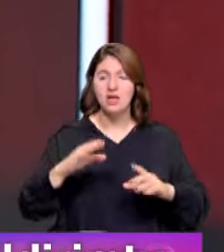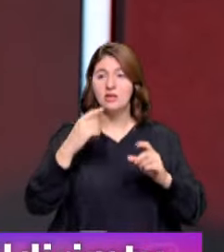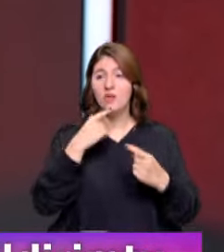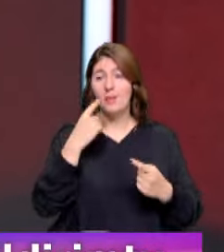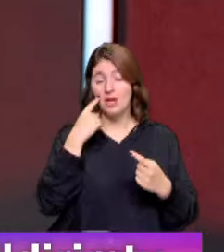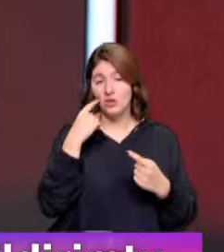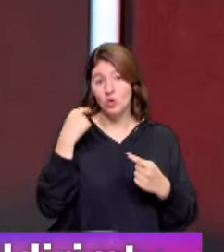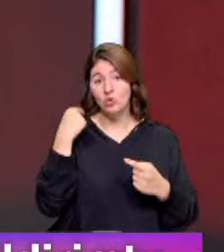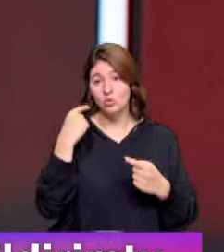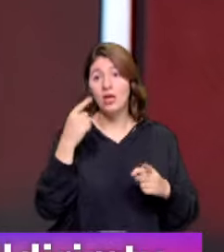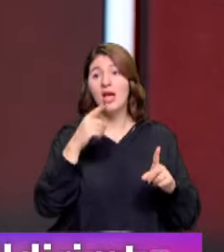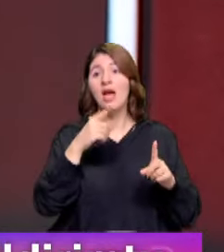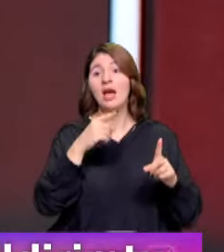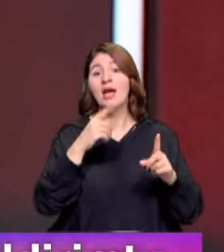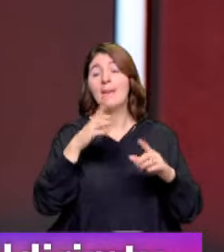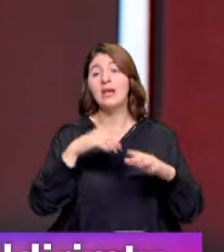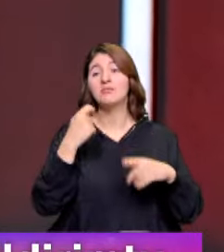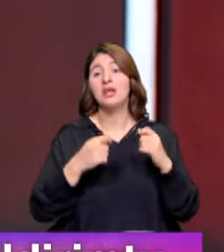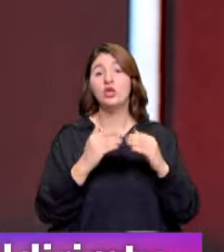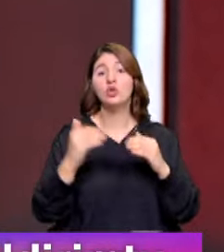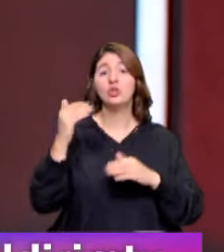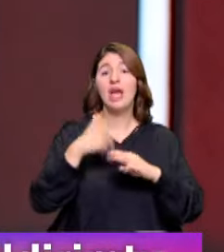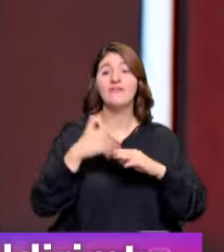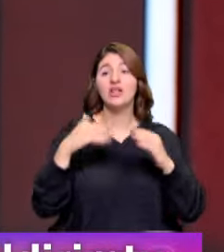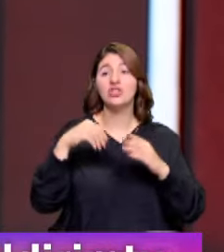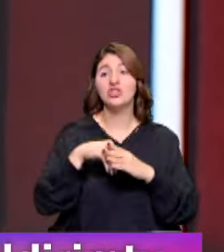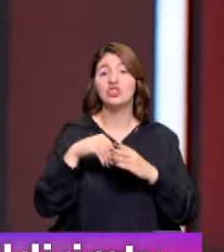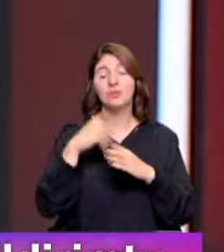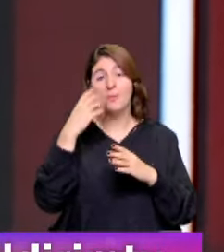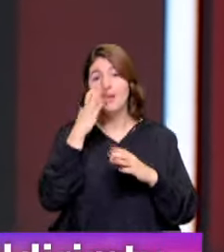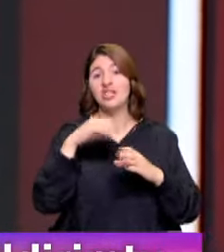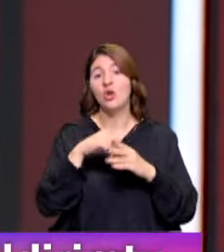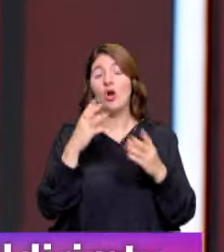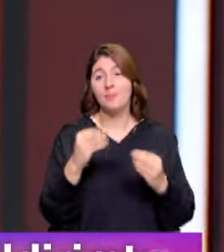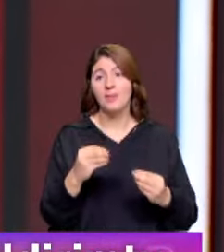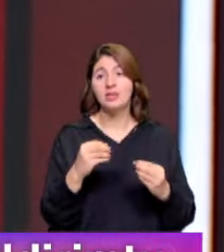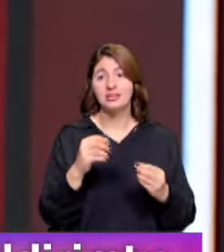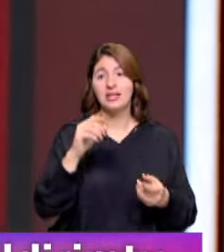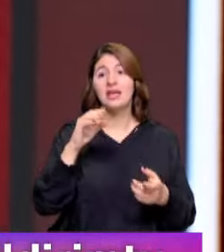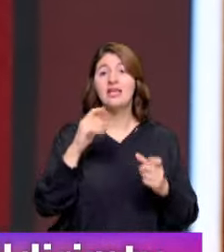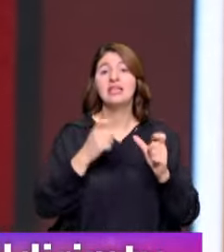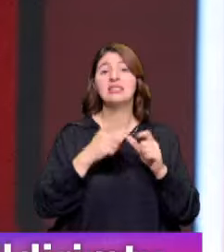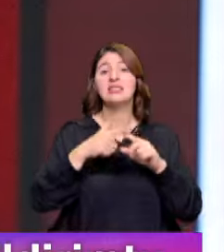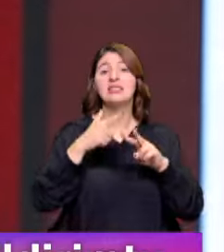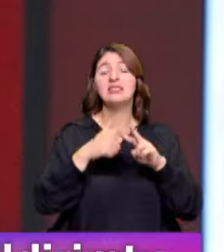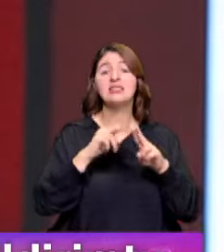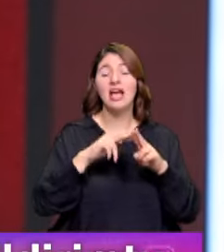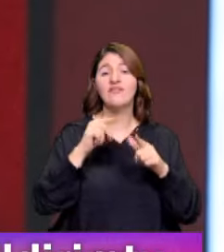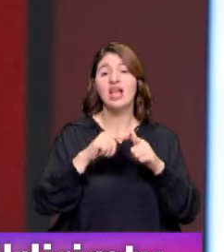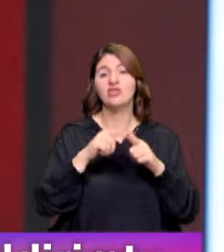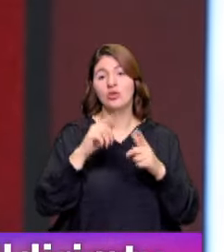Merkez Bankası'nın da yüksek enflasyon beklentisi içerisinde olması stagflasyon iddialarını